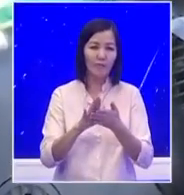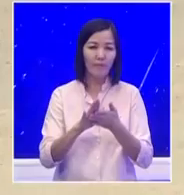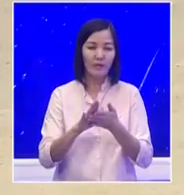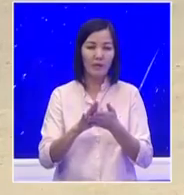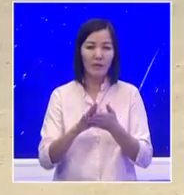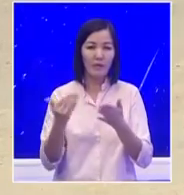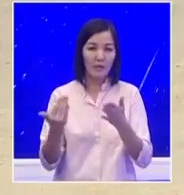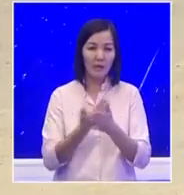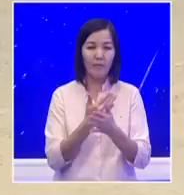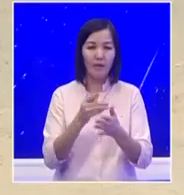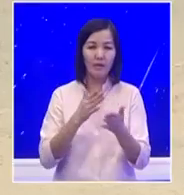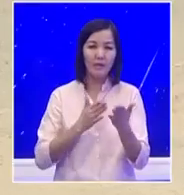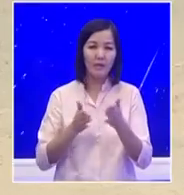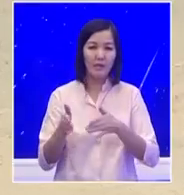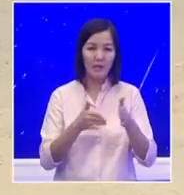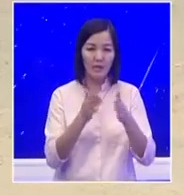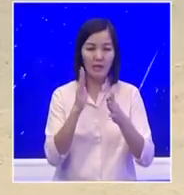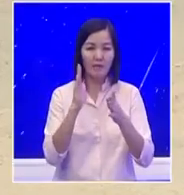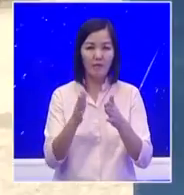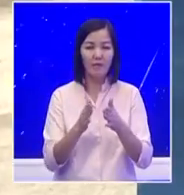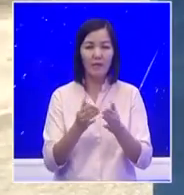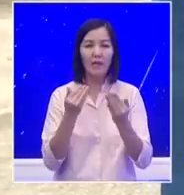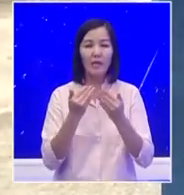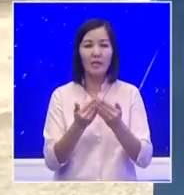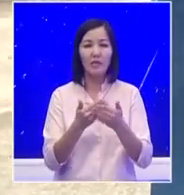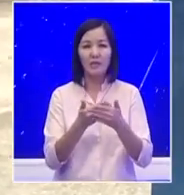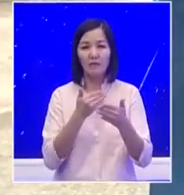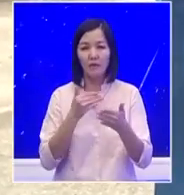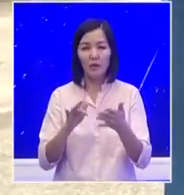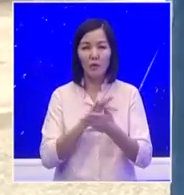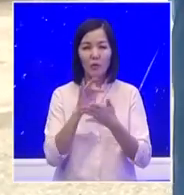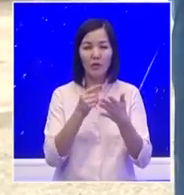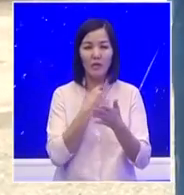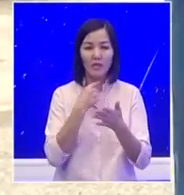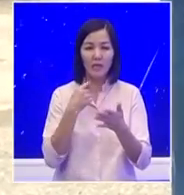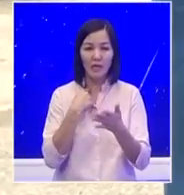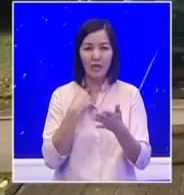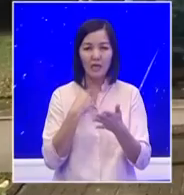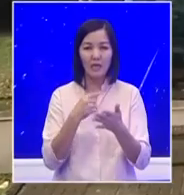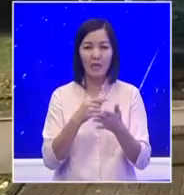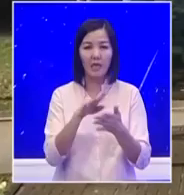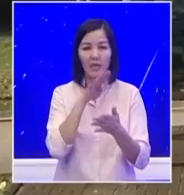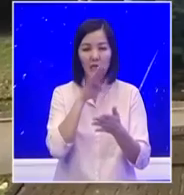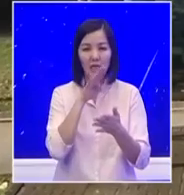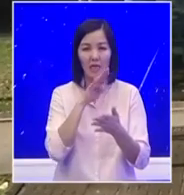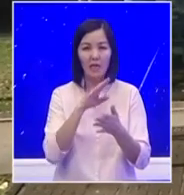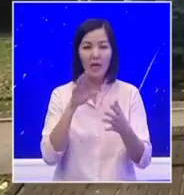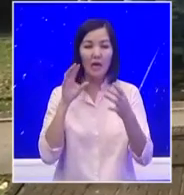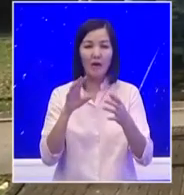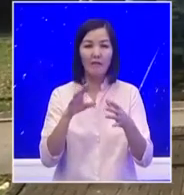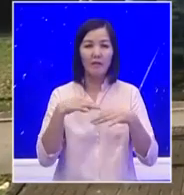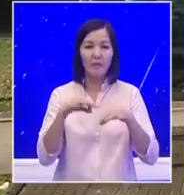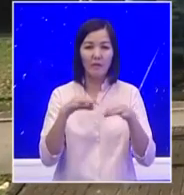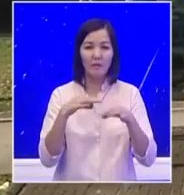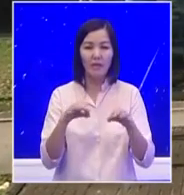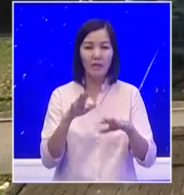рейс. Подобные меры профилактики разработаны и применяются на практике и в городе Текели. Здесь отделом пассажирского автотранспорта и автомобильных дорог